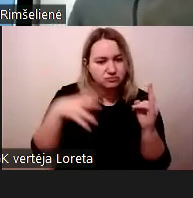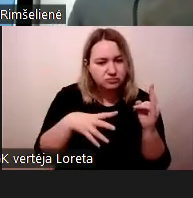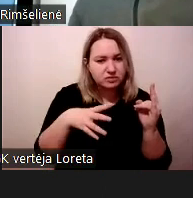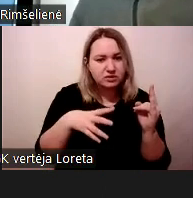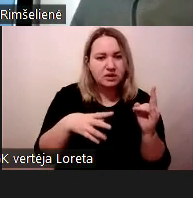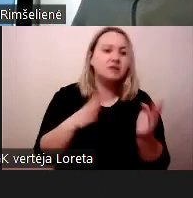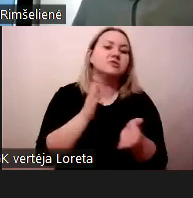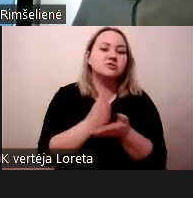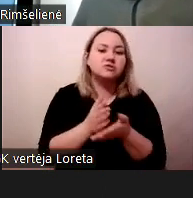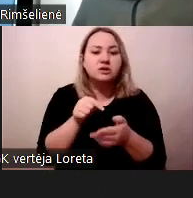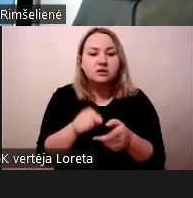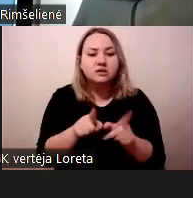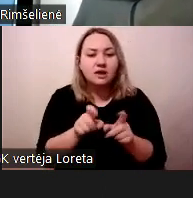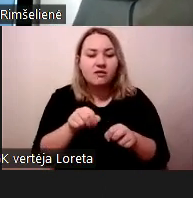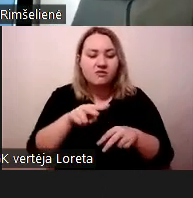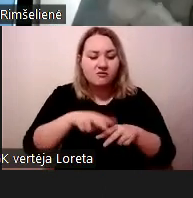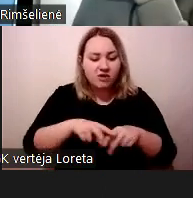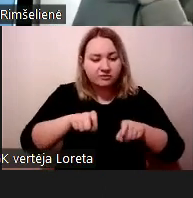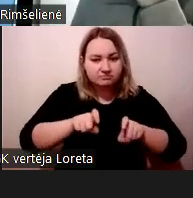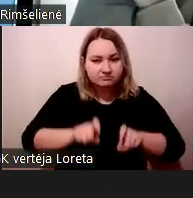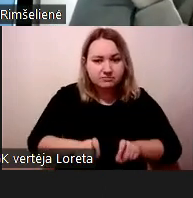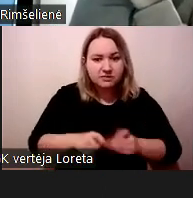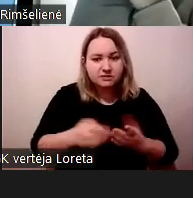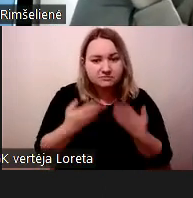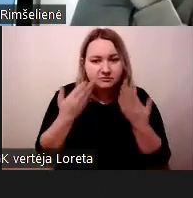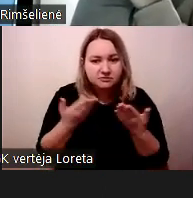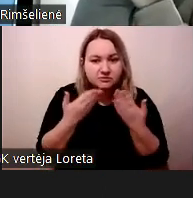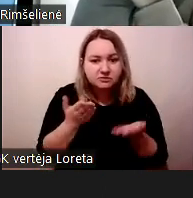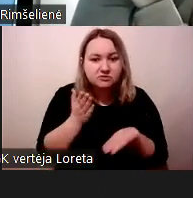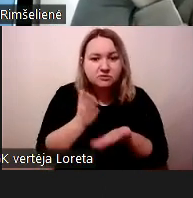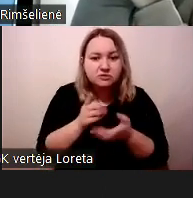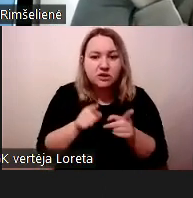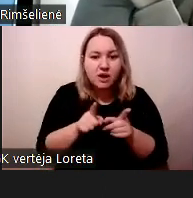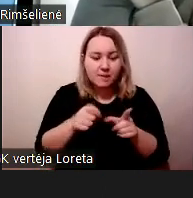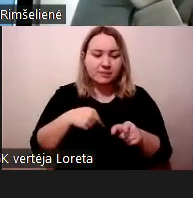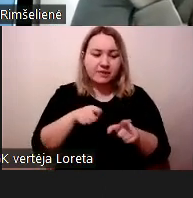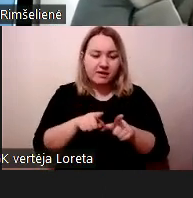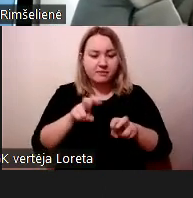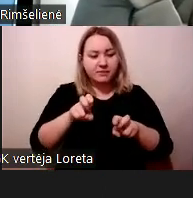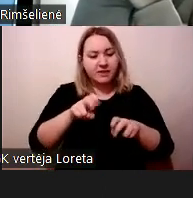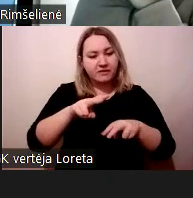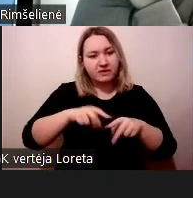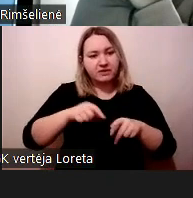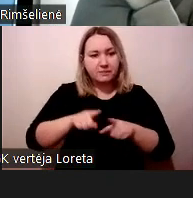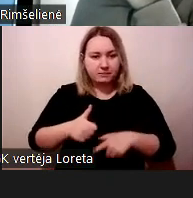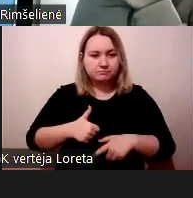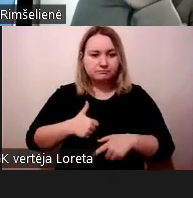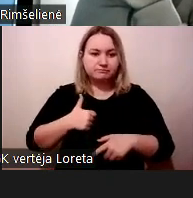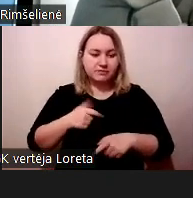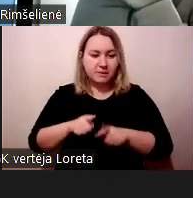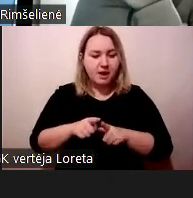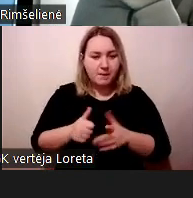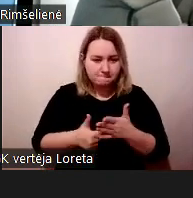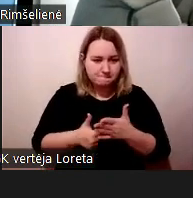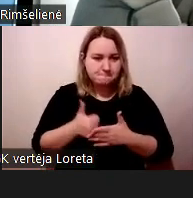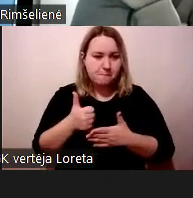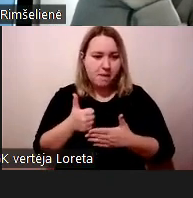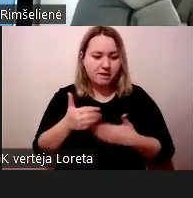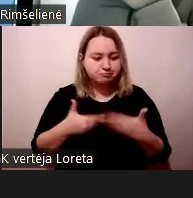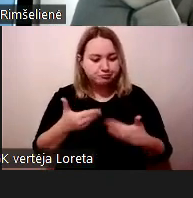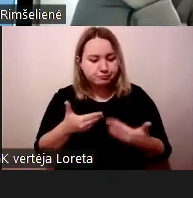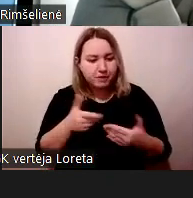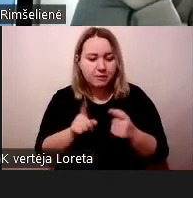pusės. Ir jinai toj vietoj, kai skaito, jinai eina gan pagarbiai į tą skaitimo vietą, pasiėmusi tą knygą, ar pavartyti,